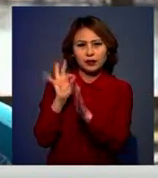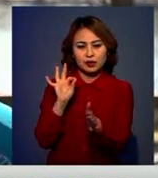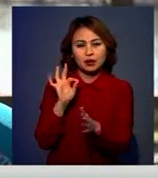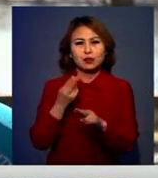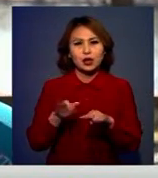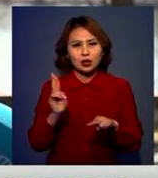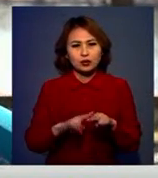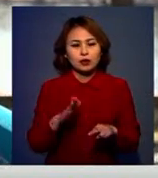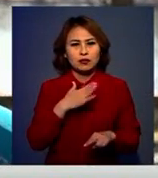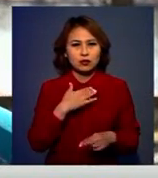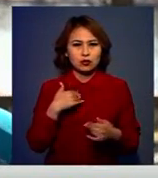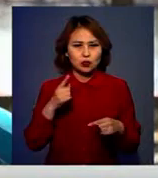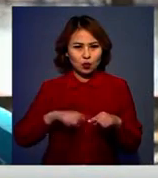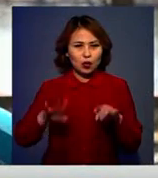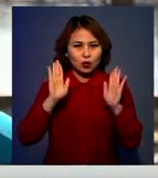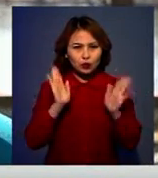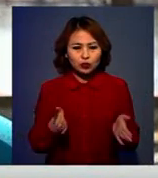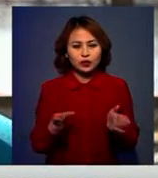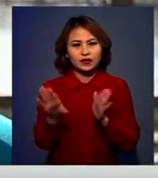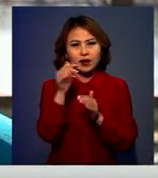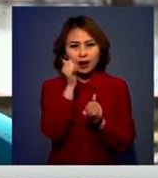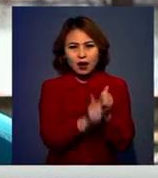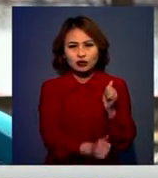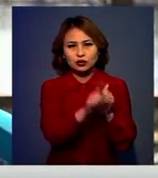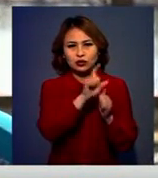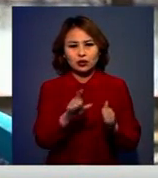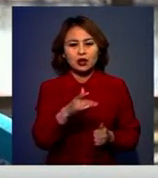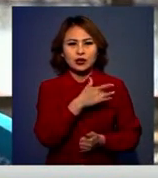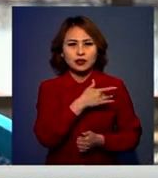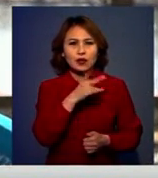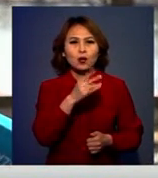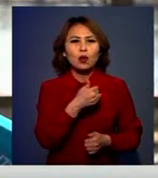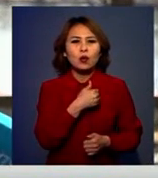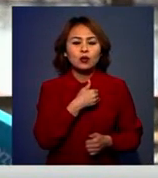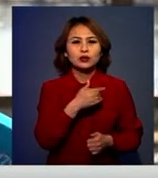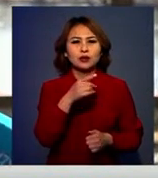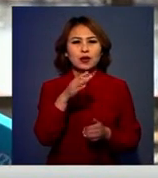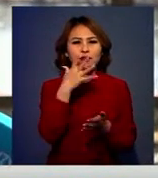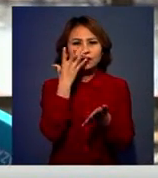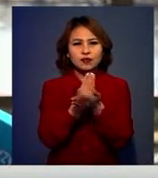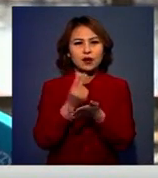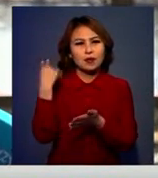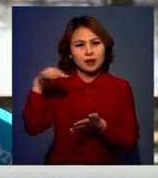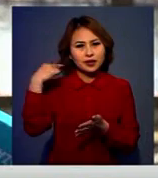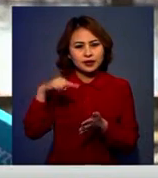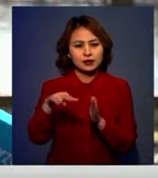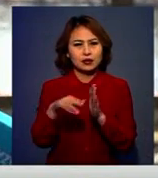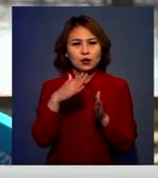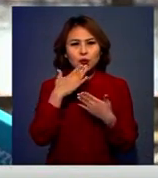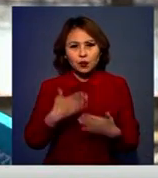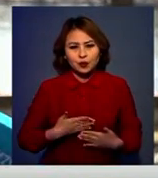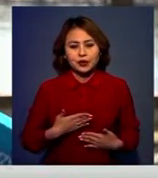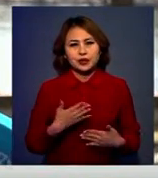Міне енді біздің таңдайтын кезіміз жетті. Әрбір халықтың жүрегінде жүрген өзінің президентіне деген